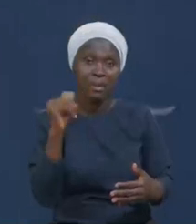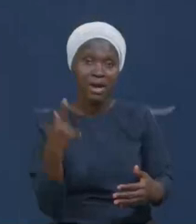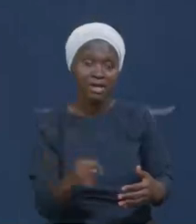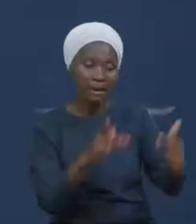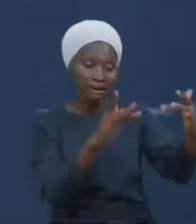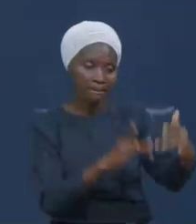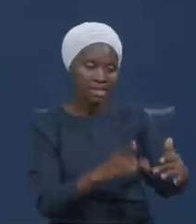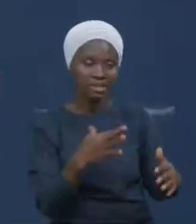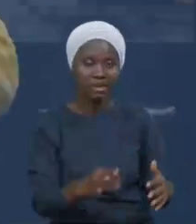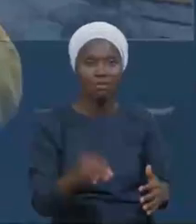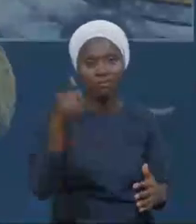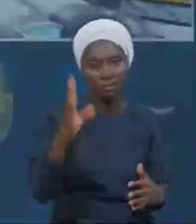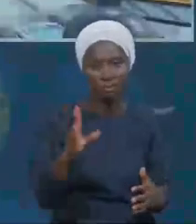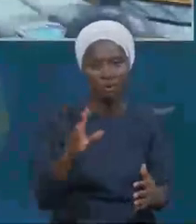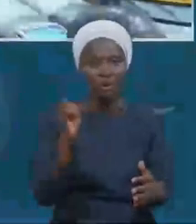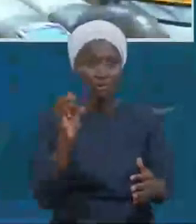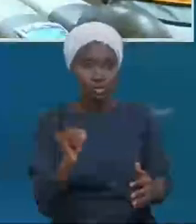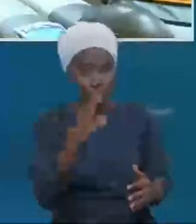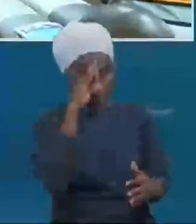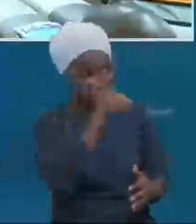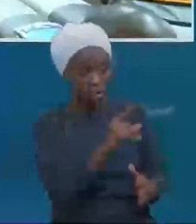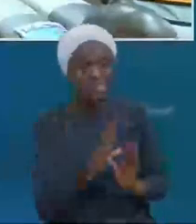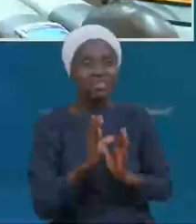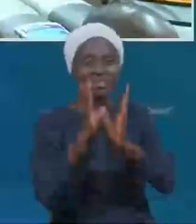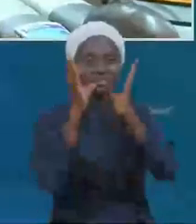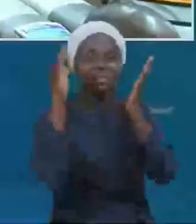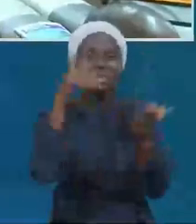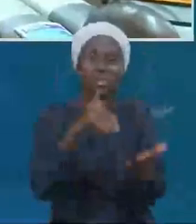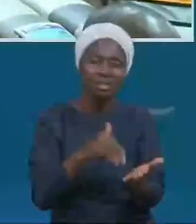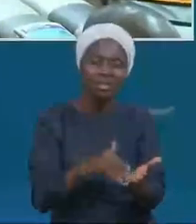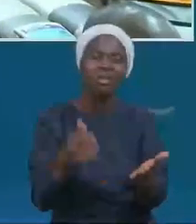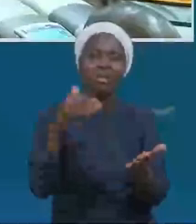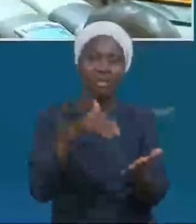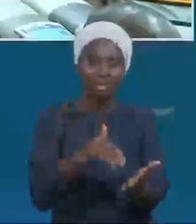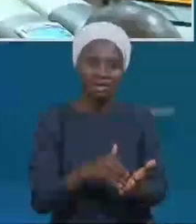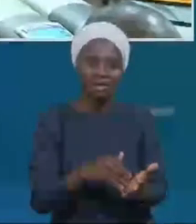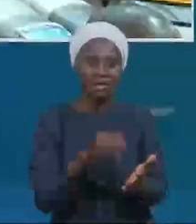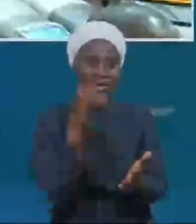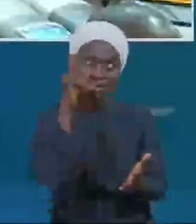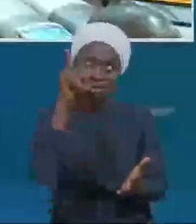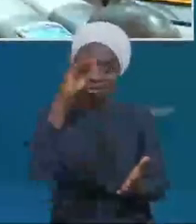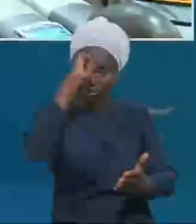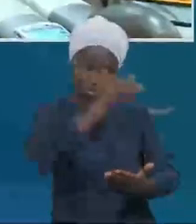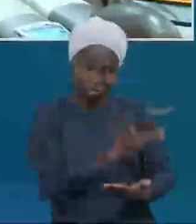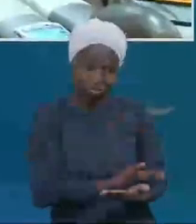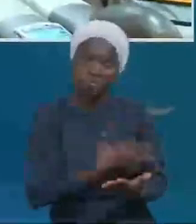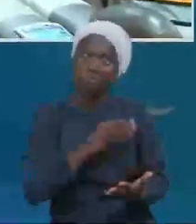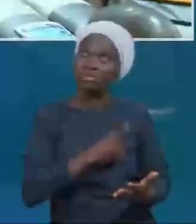fort, fils de David, aie pitié de moi. Ton jour de miséricorde est